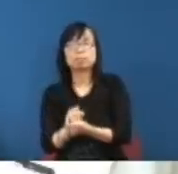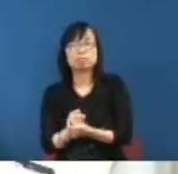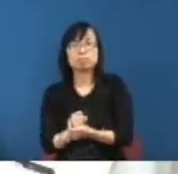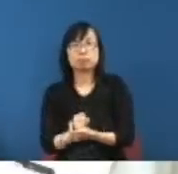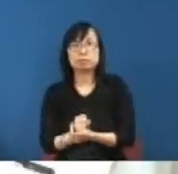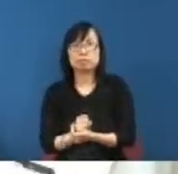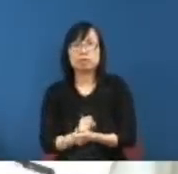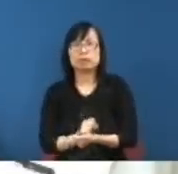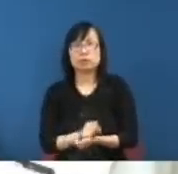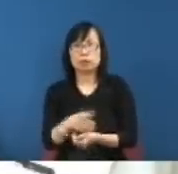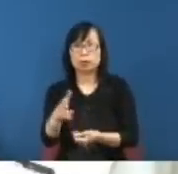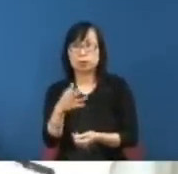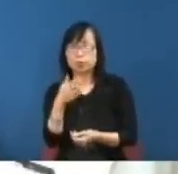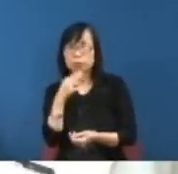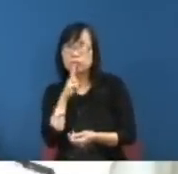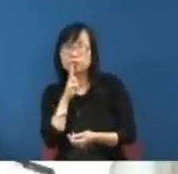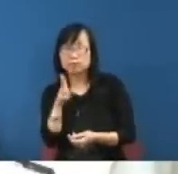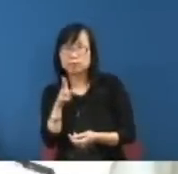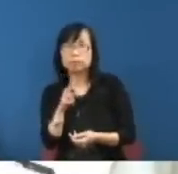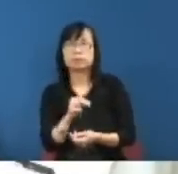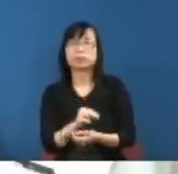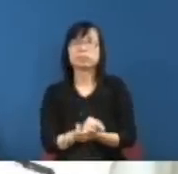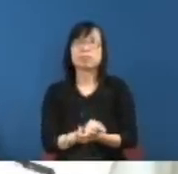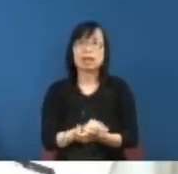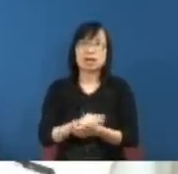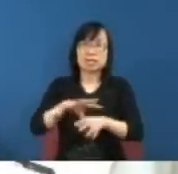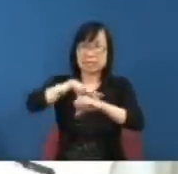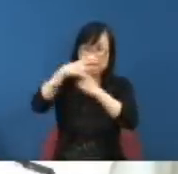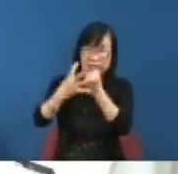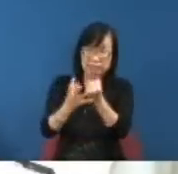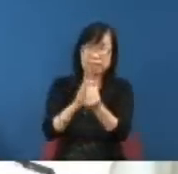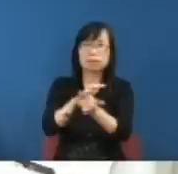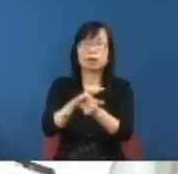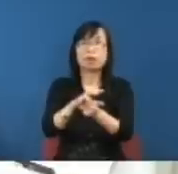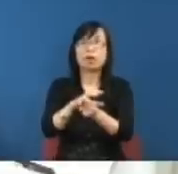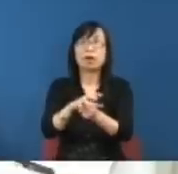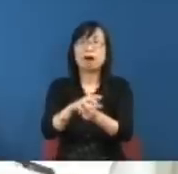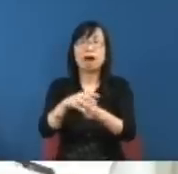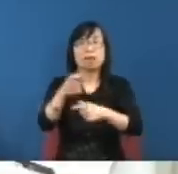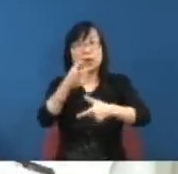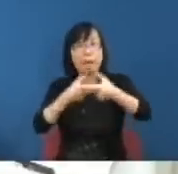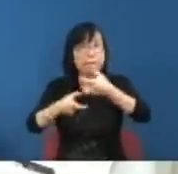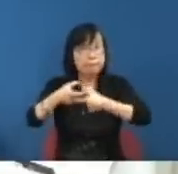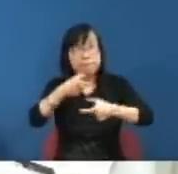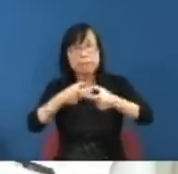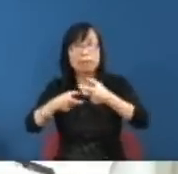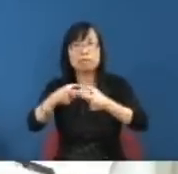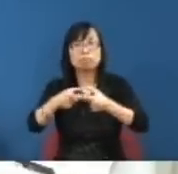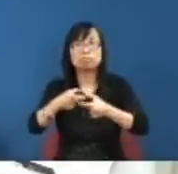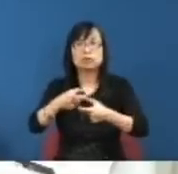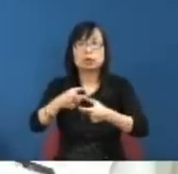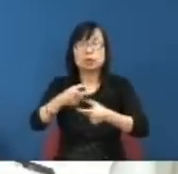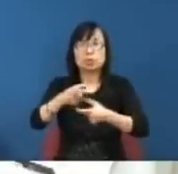話咧，佢亦都令到呢個世界市場咧嗰個所謂貿易嘅壁壘咧